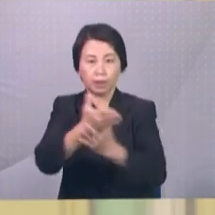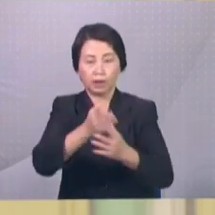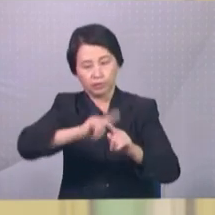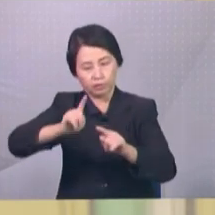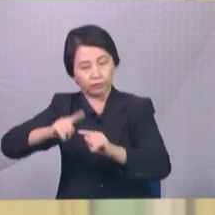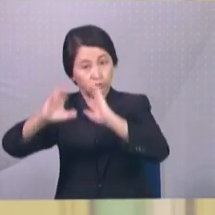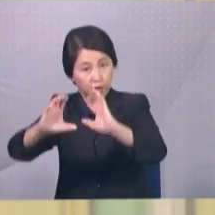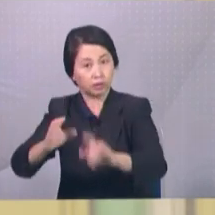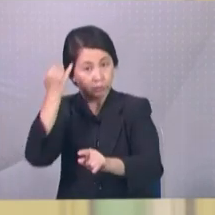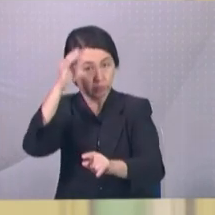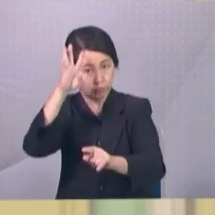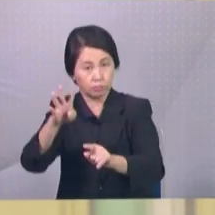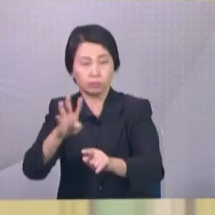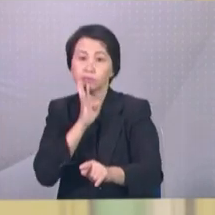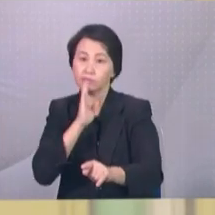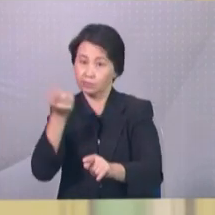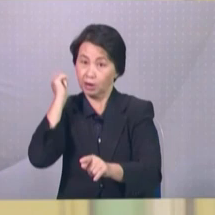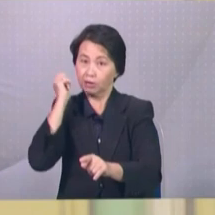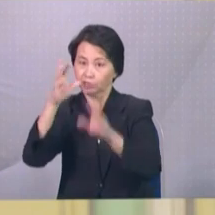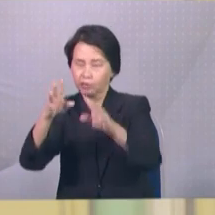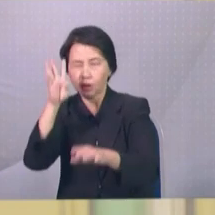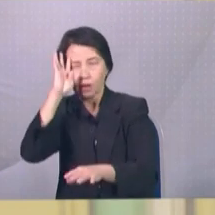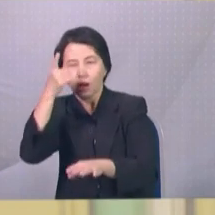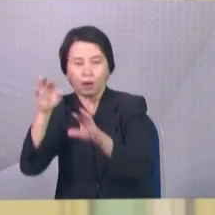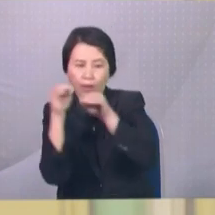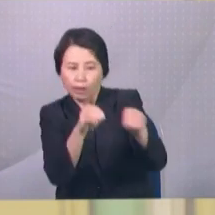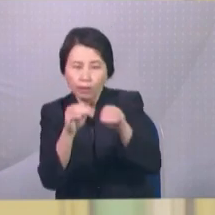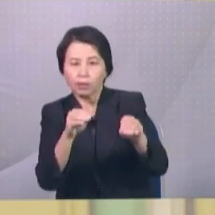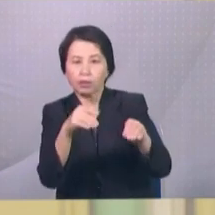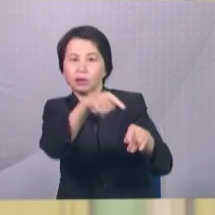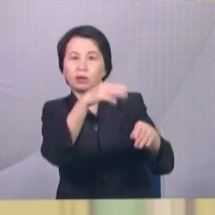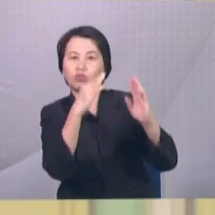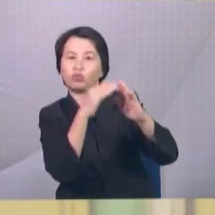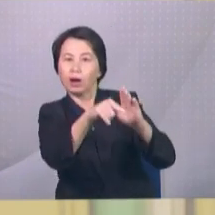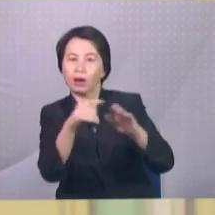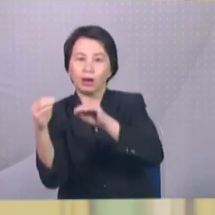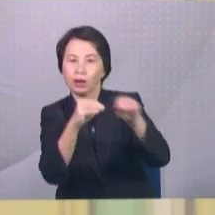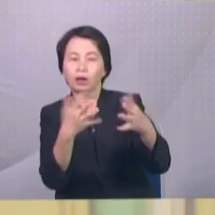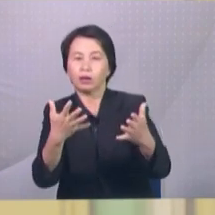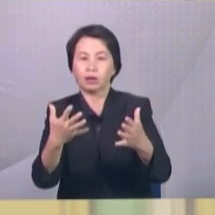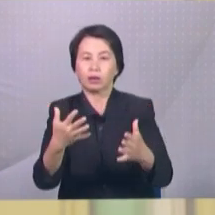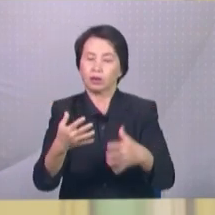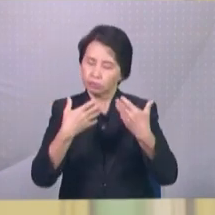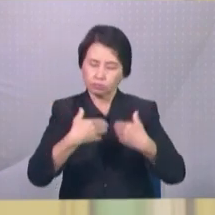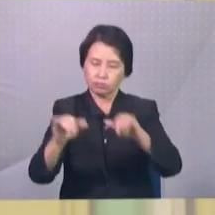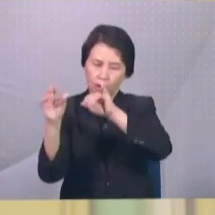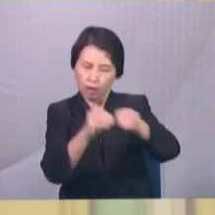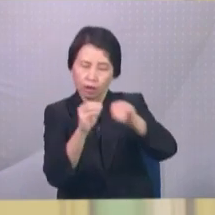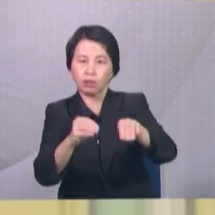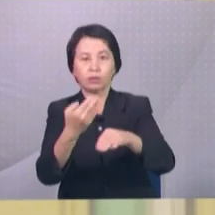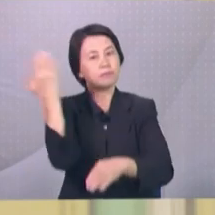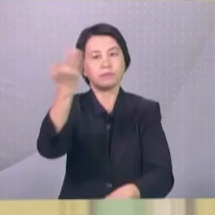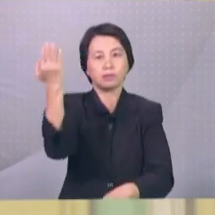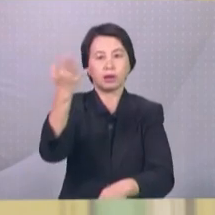pelbagai kaedah seperti mana kita sebutkan tadi. So, oleh itu, seperti mana saya jelaskan, pengajaran dan pembelajaran berjalan seperti biasa